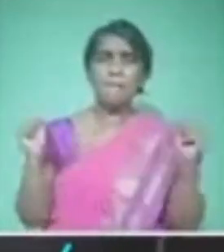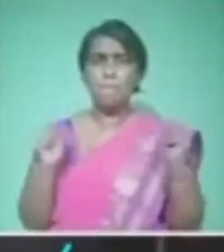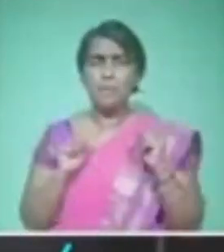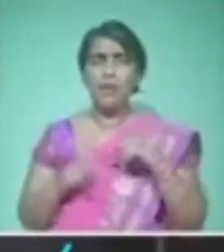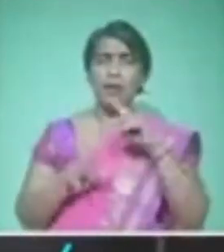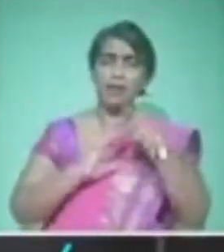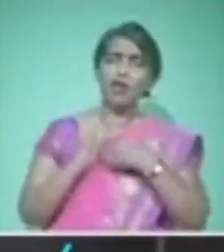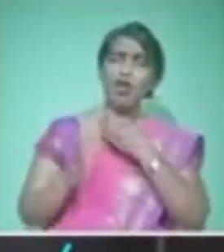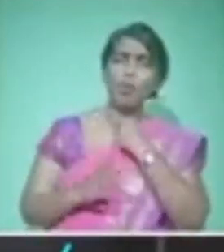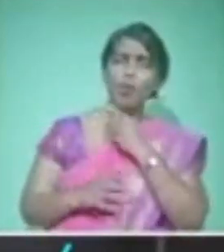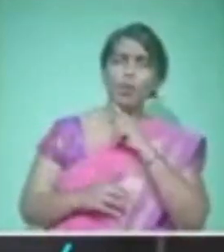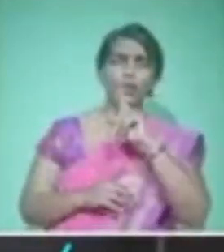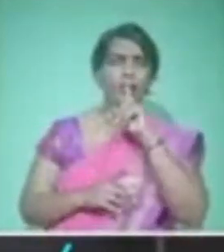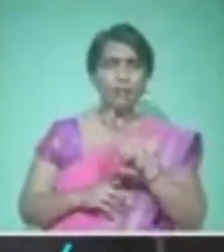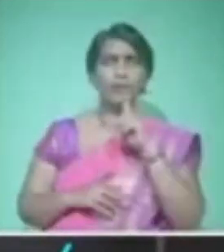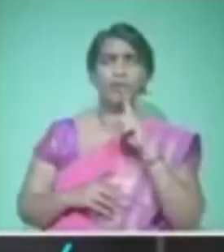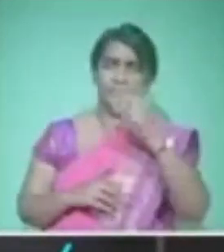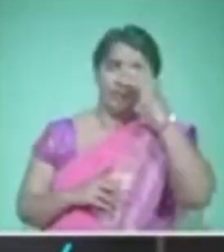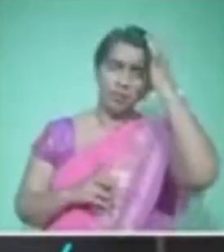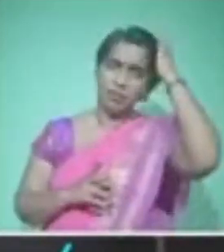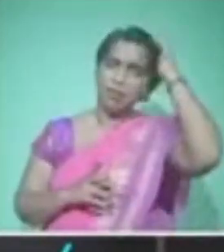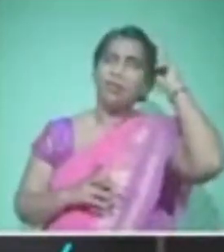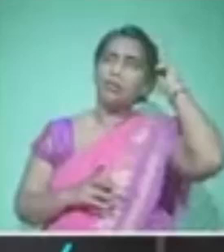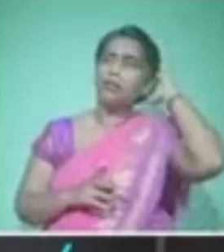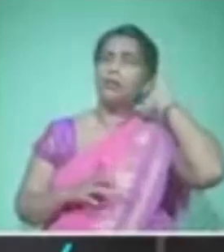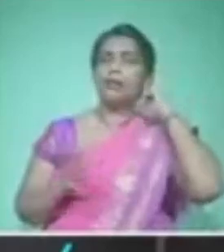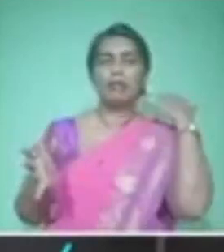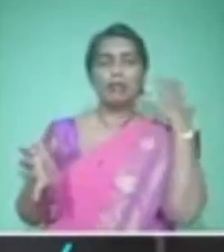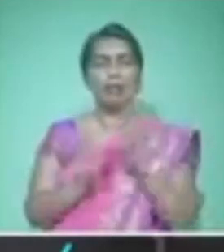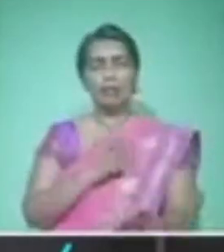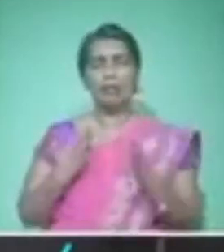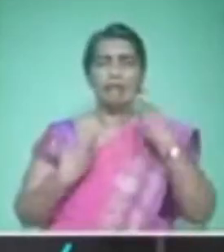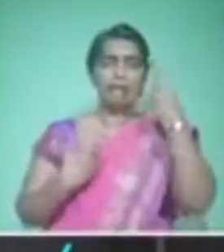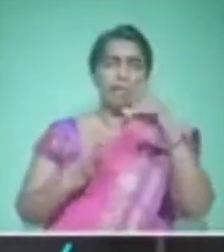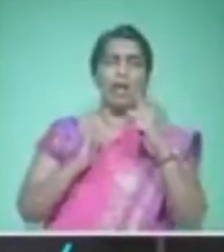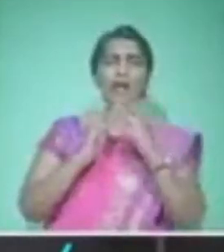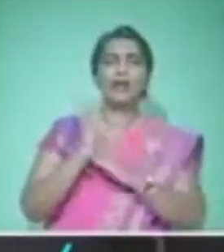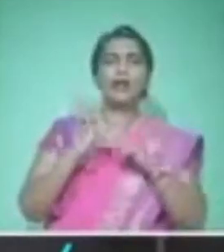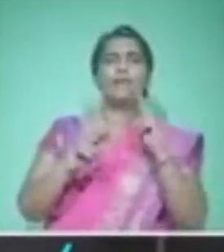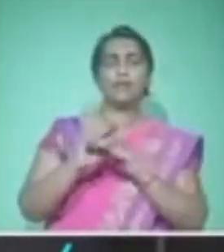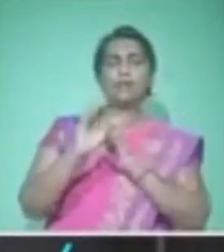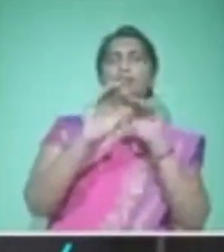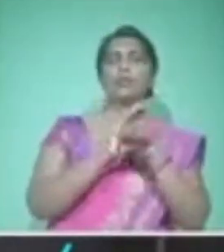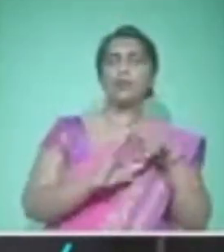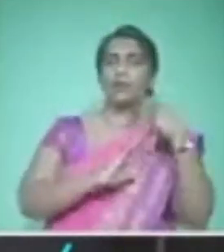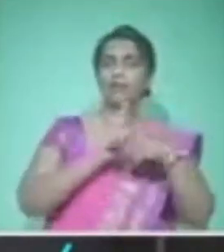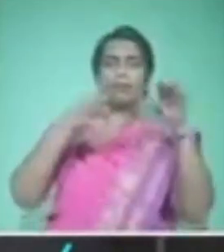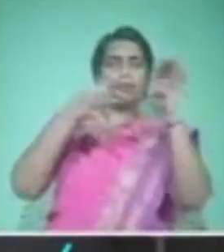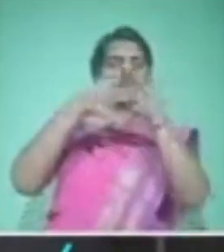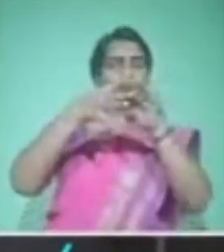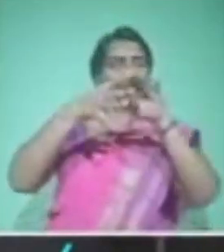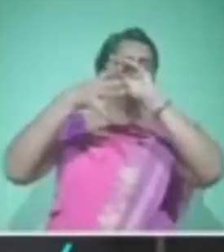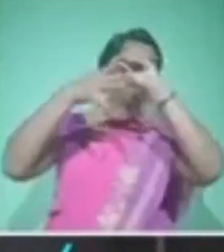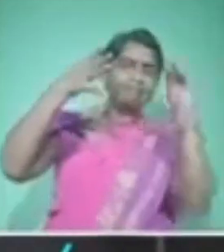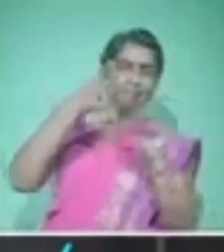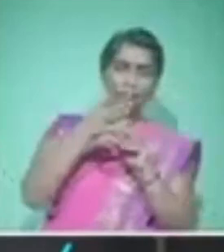බොරු බොරු කිය කී හැමතිස්සෙම අර වැරදුනේ නිසානේ එතනට යන්නේ. රටේ තියෙන ශ්‍රේණිගත කිරීම පහලට ගියා නිසානේ